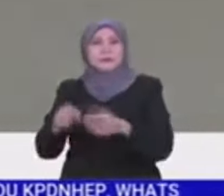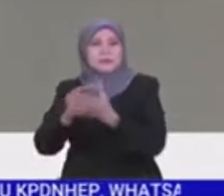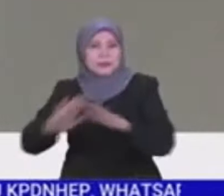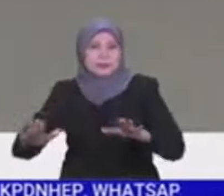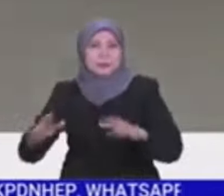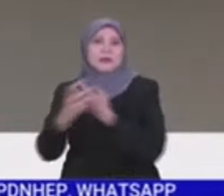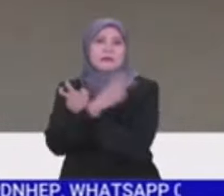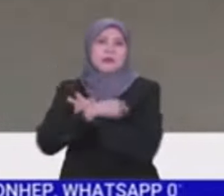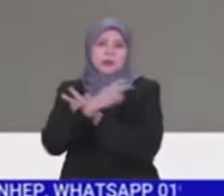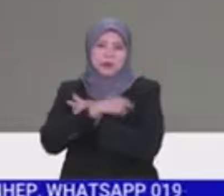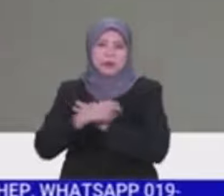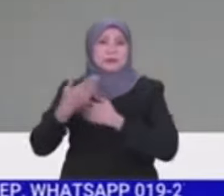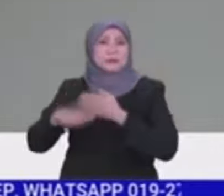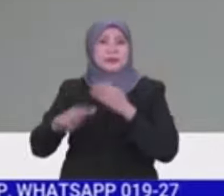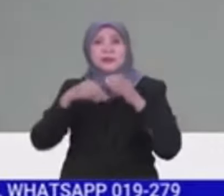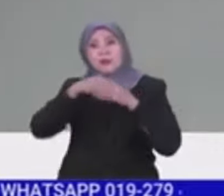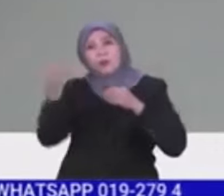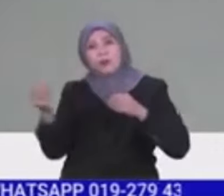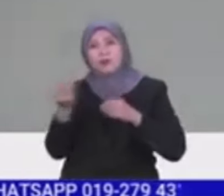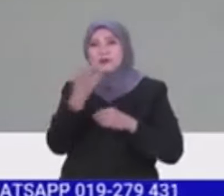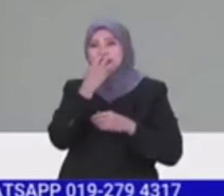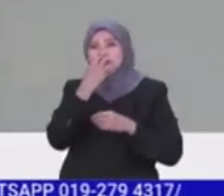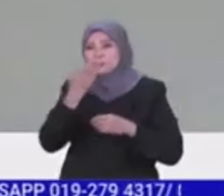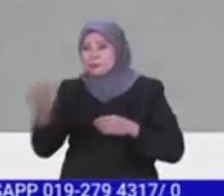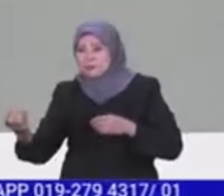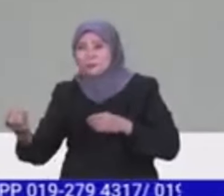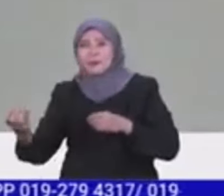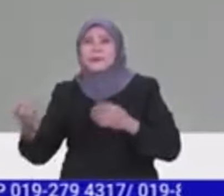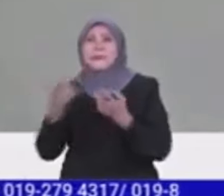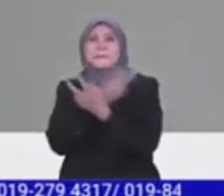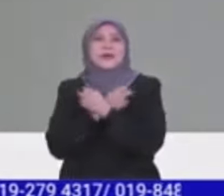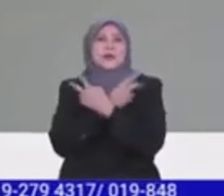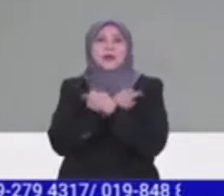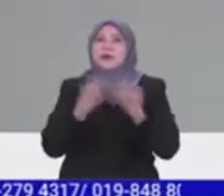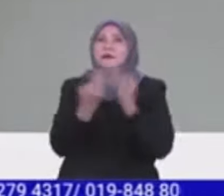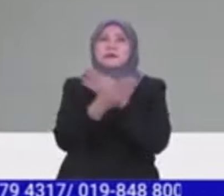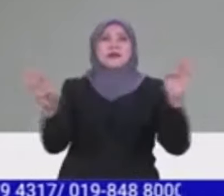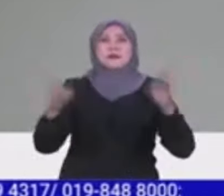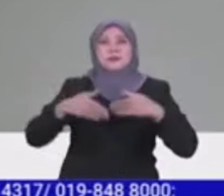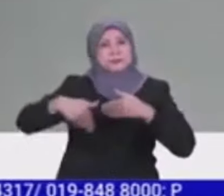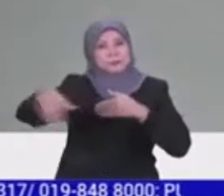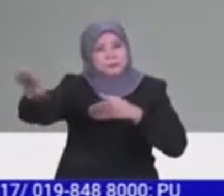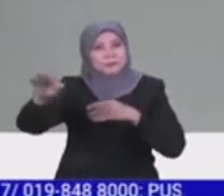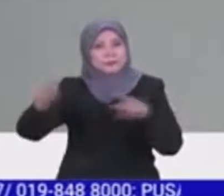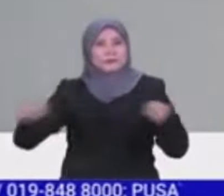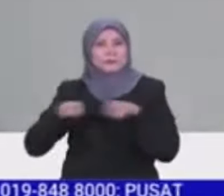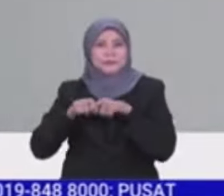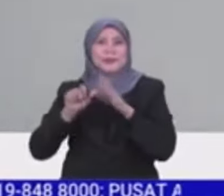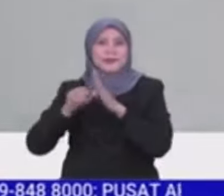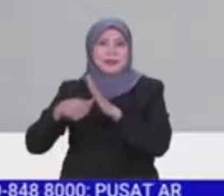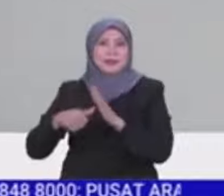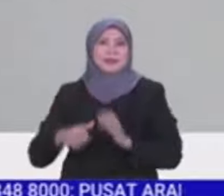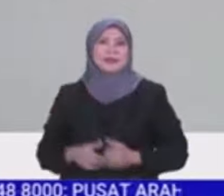menyelamat. Sebaik operasi mengeluarkan tin terbabit berjaya, beruang tersebut dilepaskan kembali ke habitat asal.